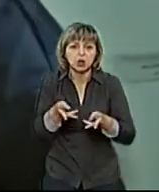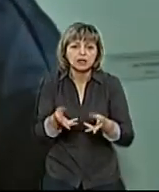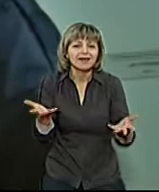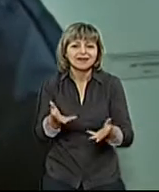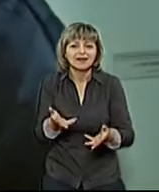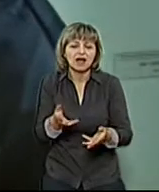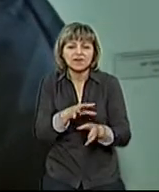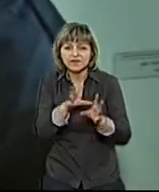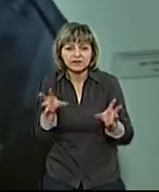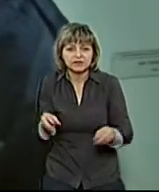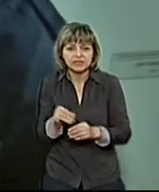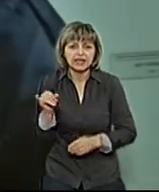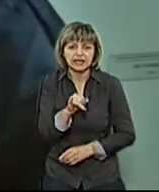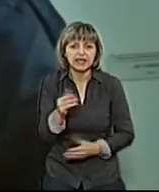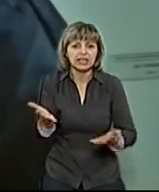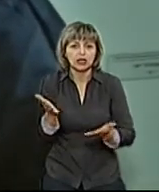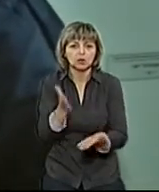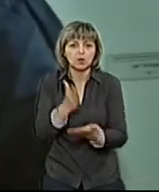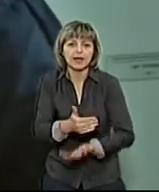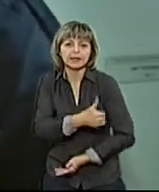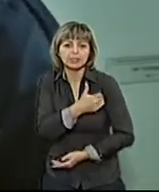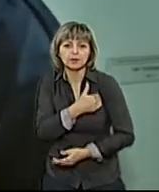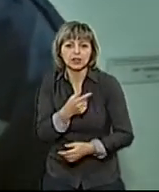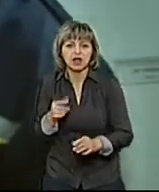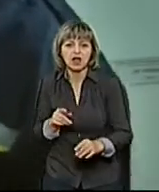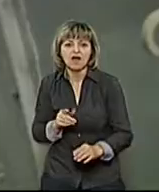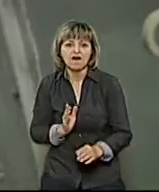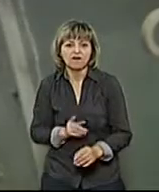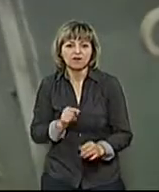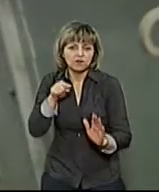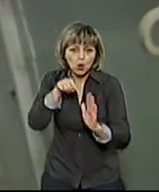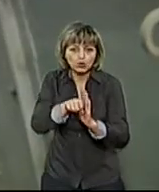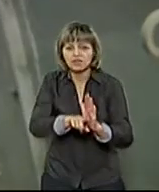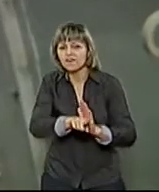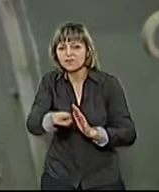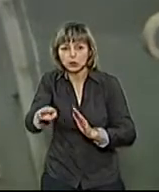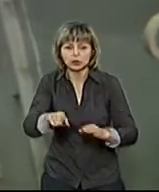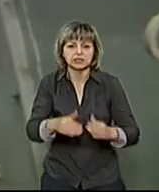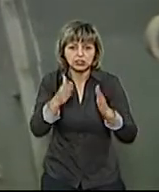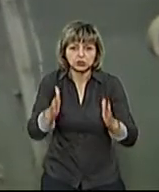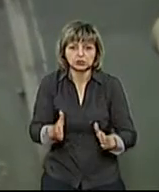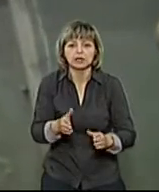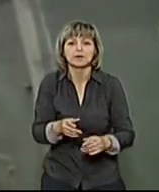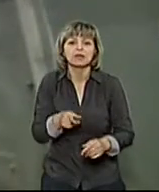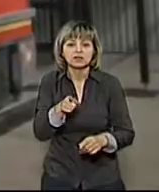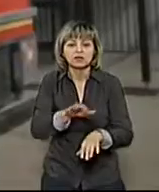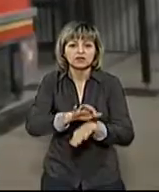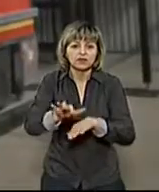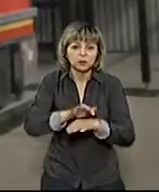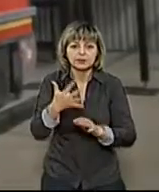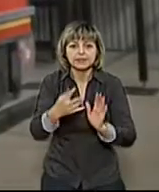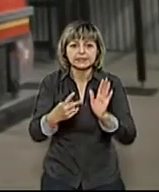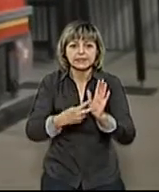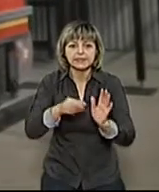топках і яку ми маємо температуру на вході, на виході з котла. Котел на альтернативному паливі виробляє